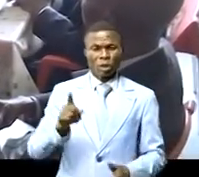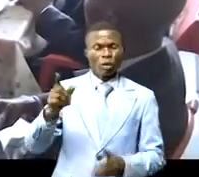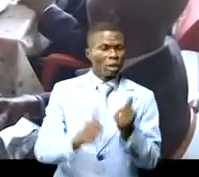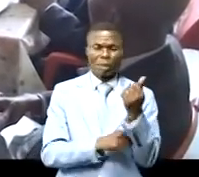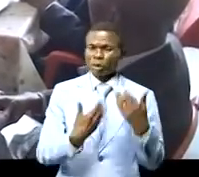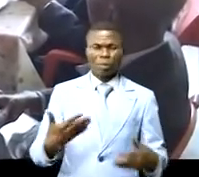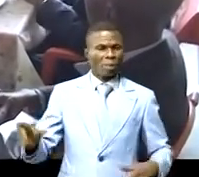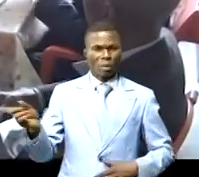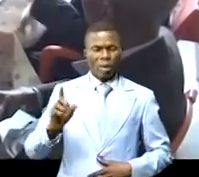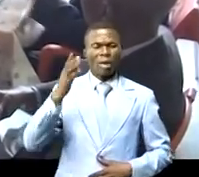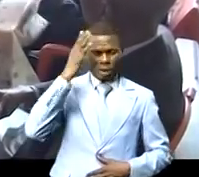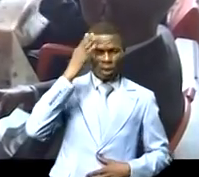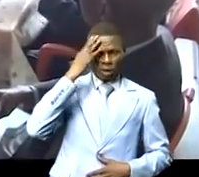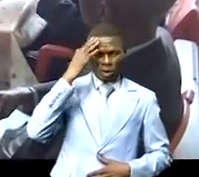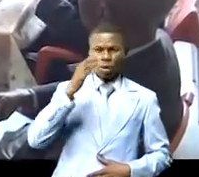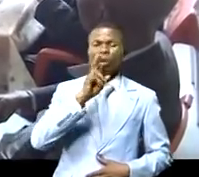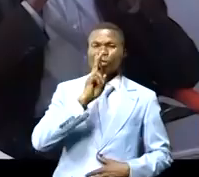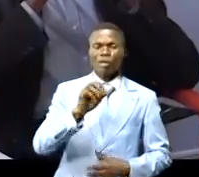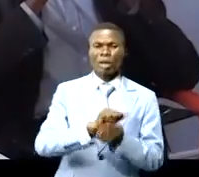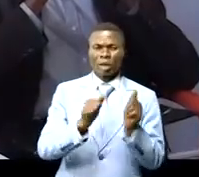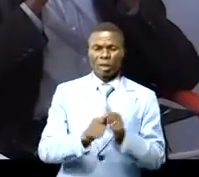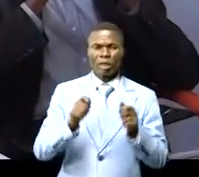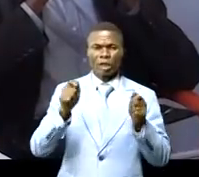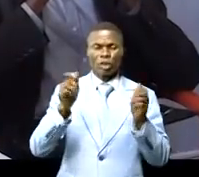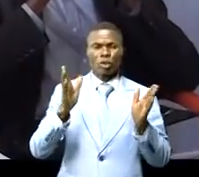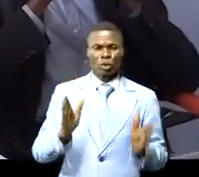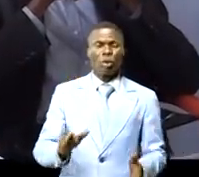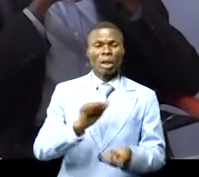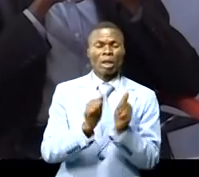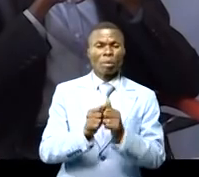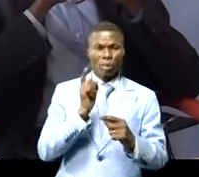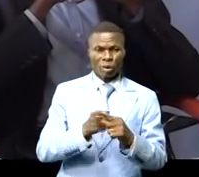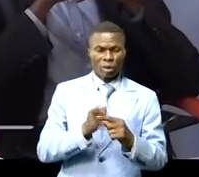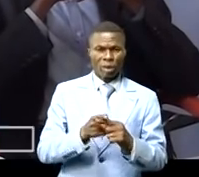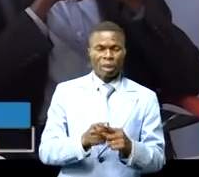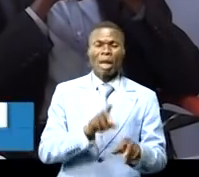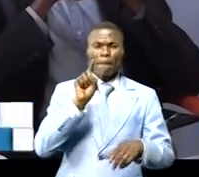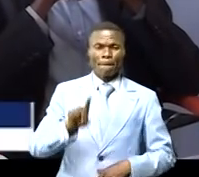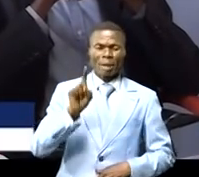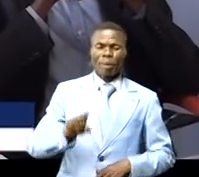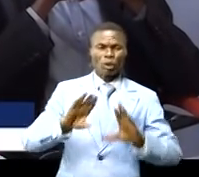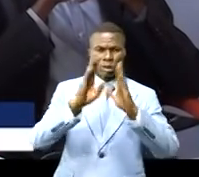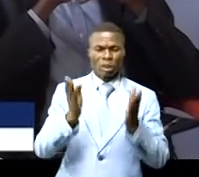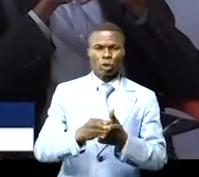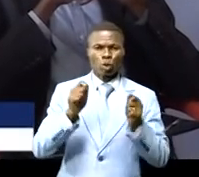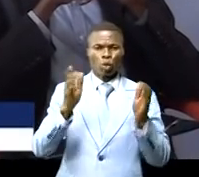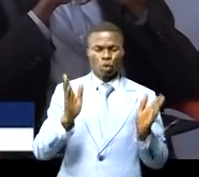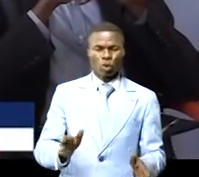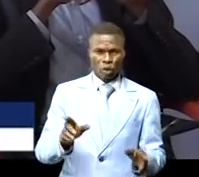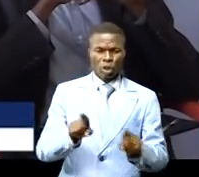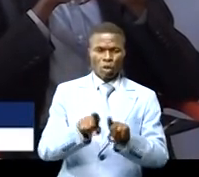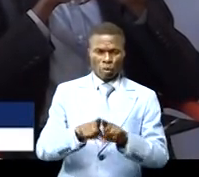lequel, il connaît les préoccupations, les défis et les attentes de tous les hommes des médias que nous